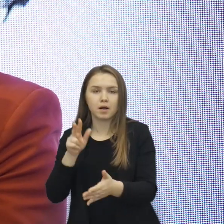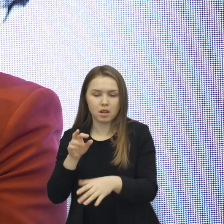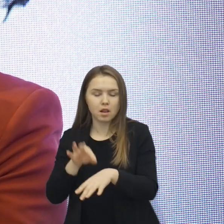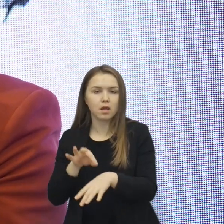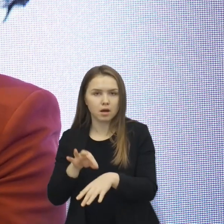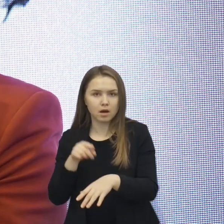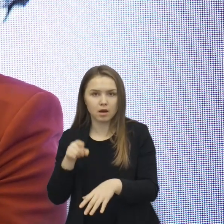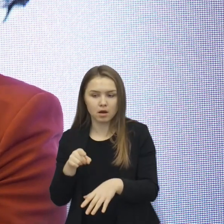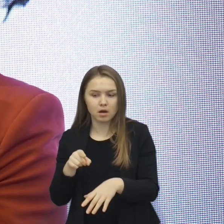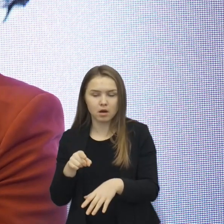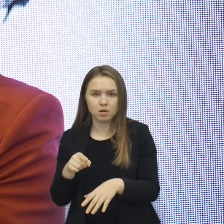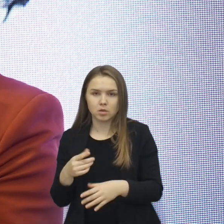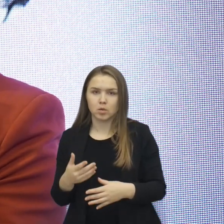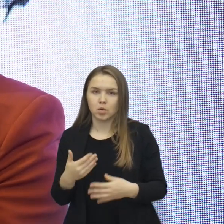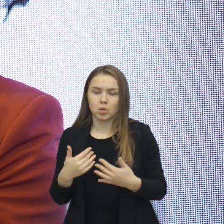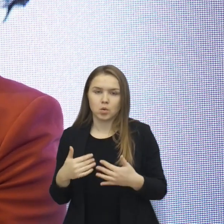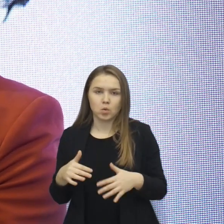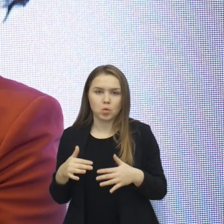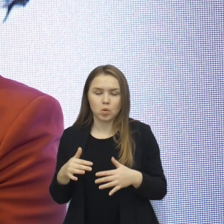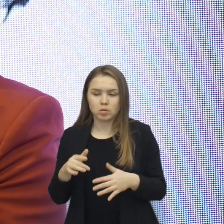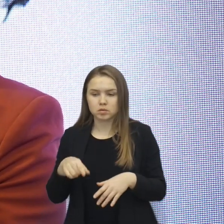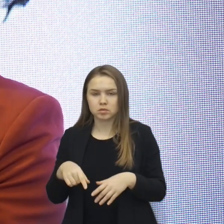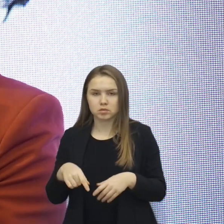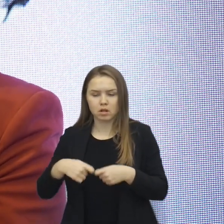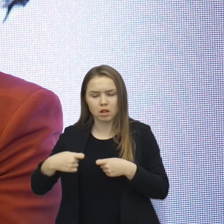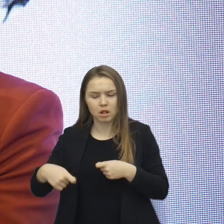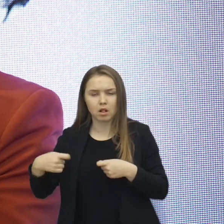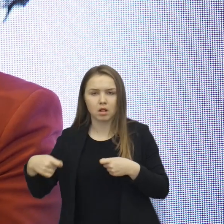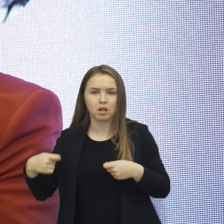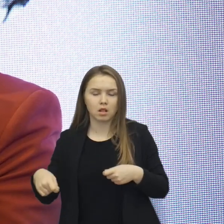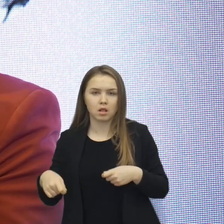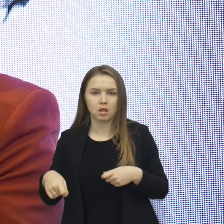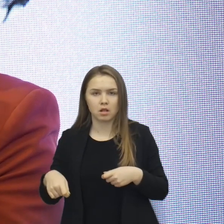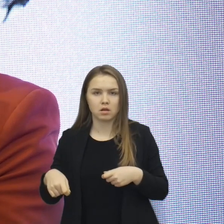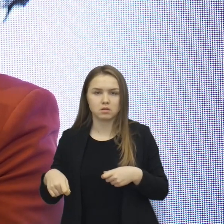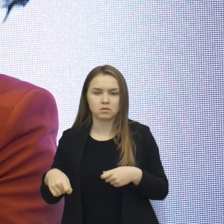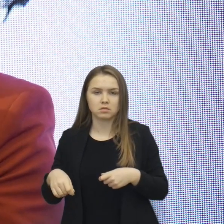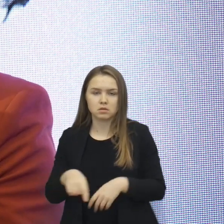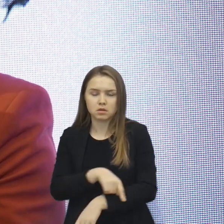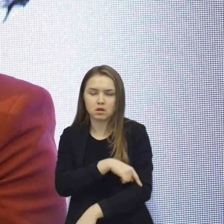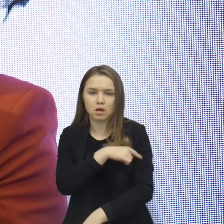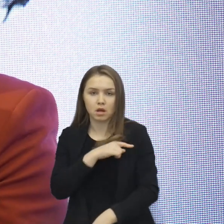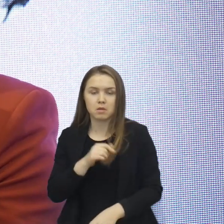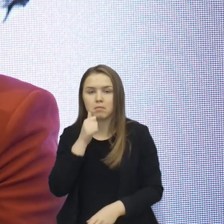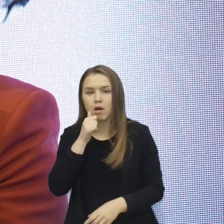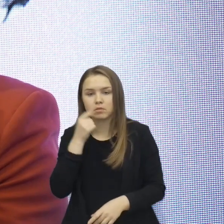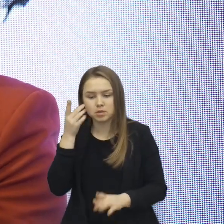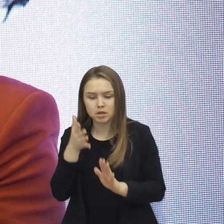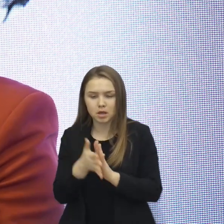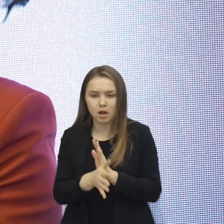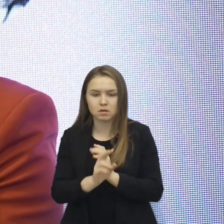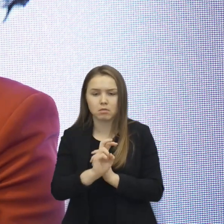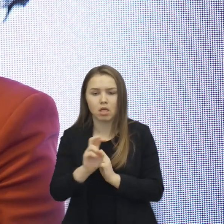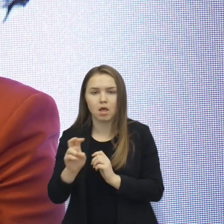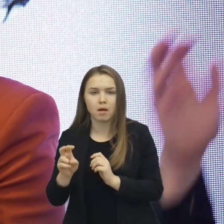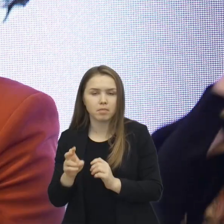tave labai apsunkina, jis užtrunka visų pirma. Ne pas visus psichiatrus gali žmonės nueiti, nes ir ten